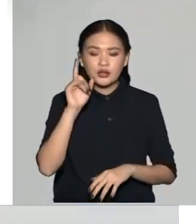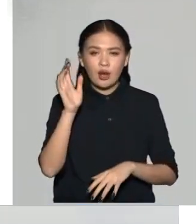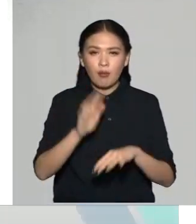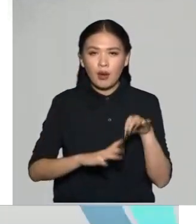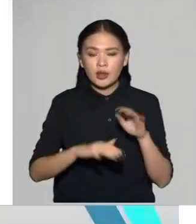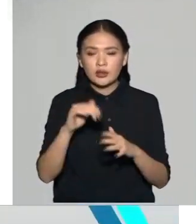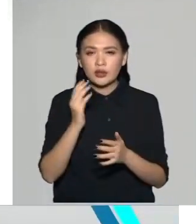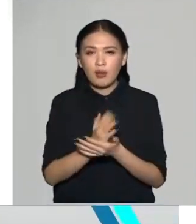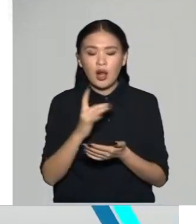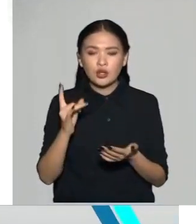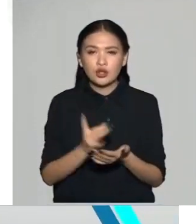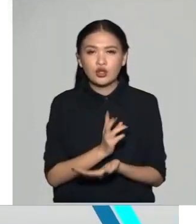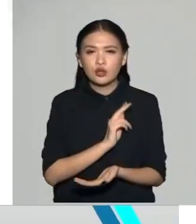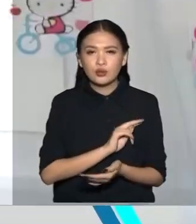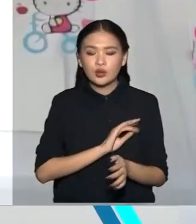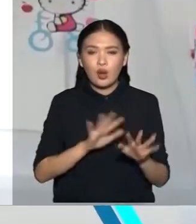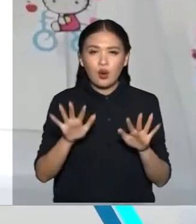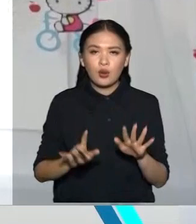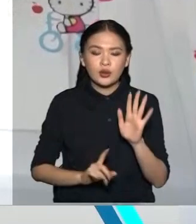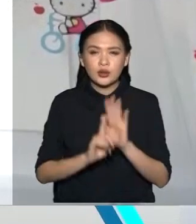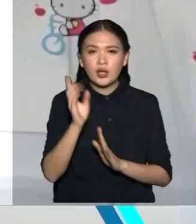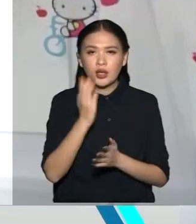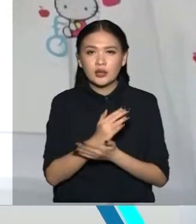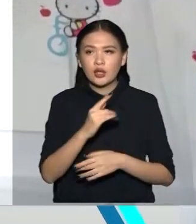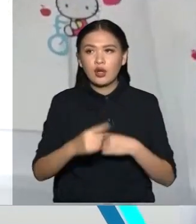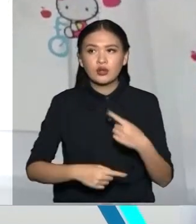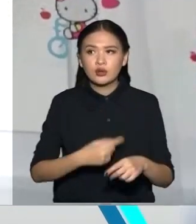практикасы бар, алғашқы жұмыс орындары бар, ұрпақтар келісім